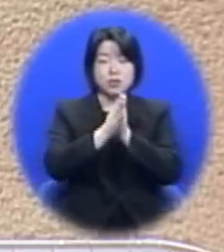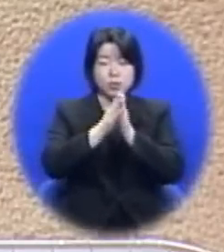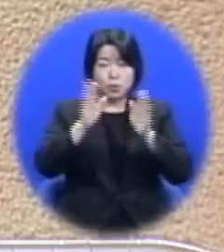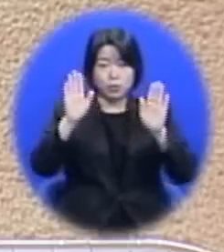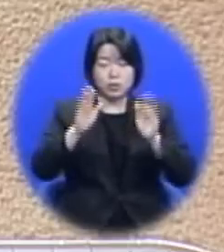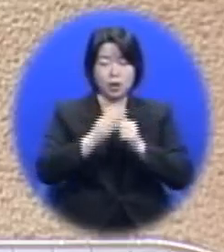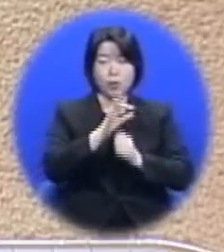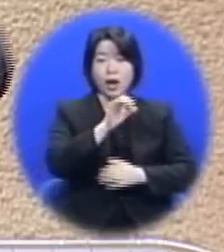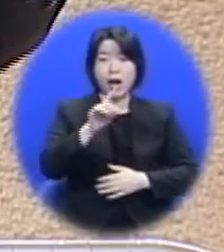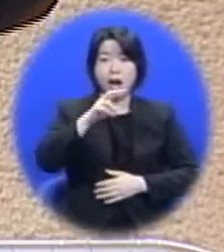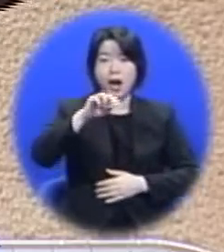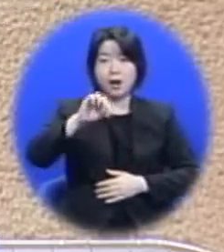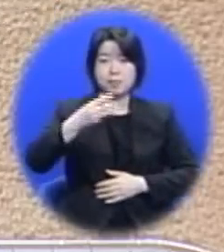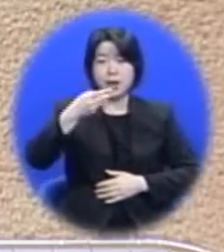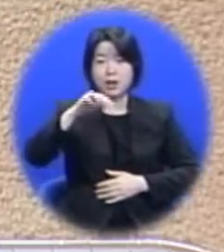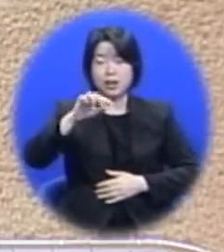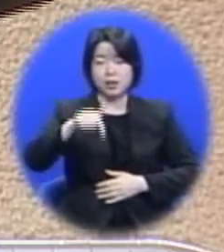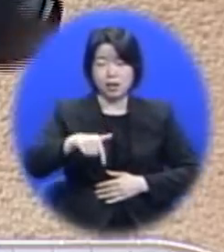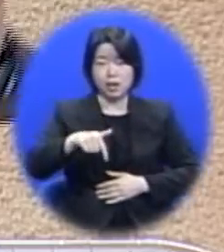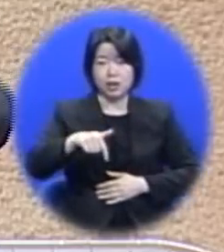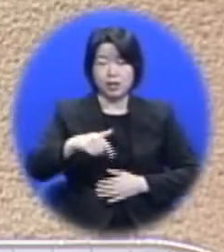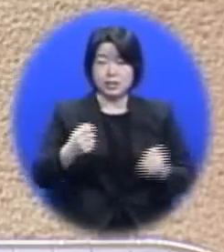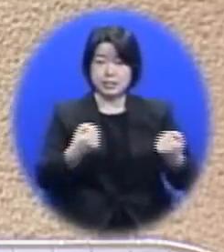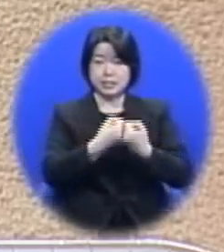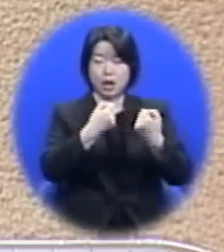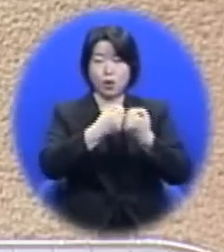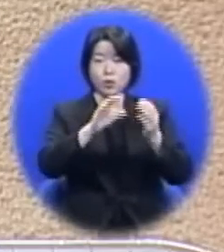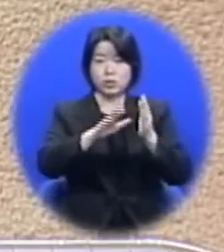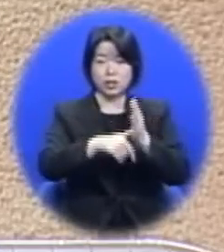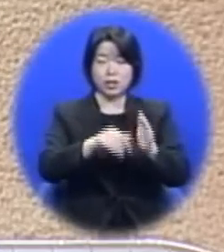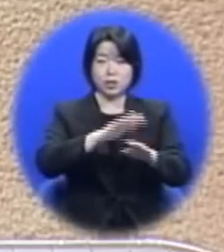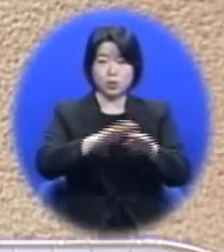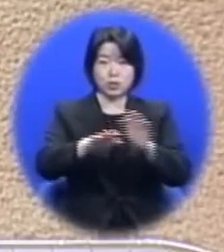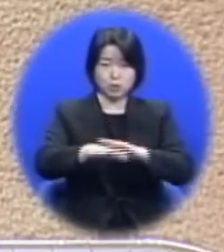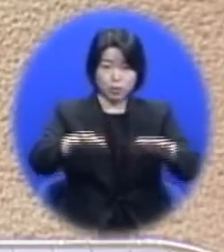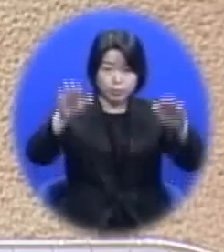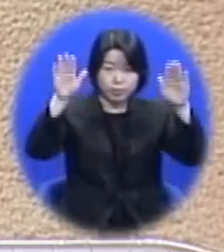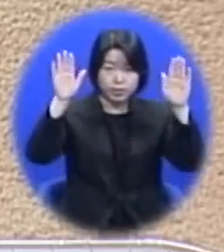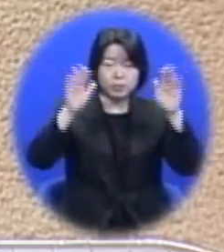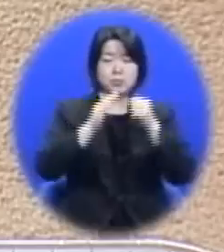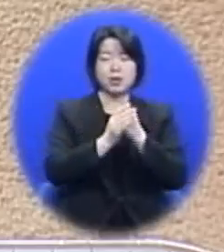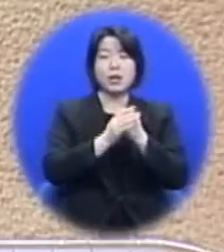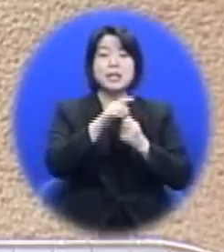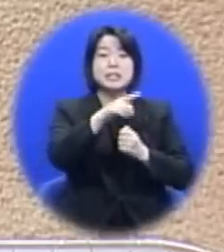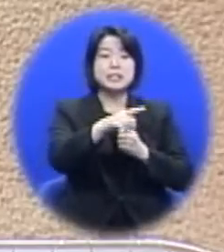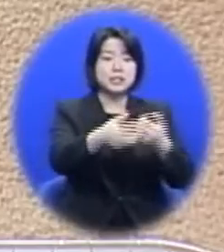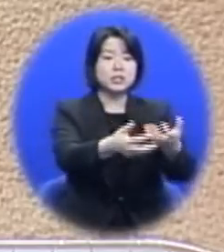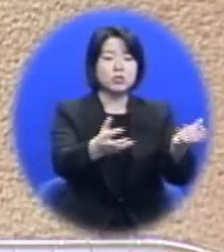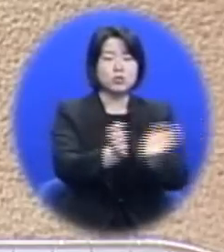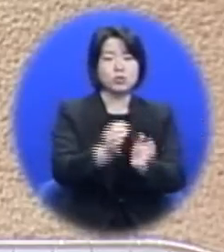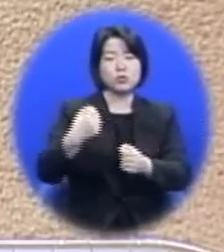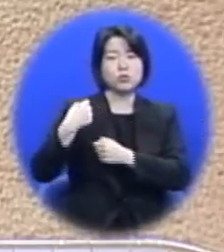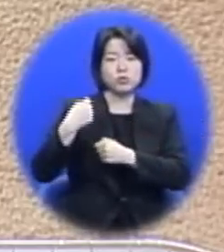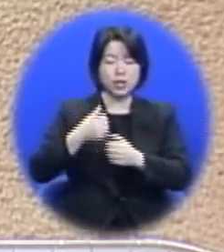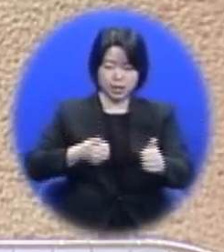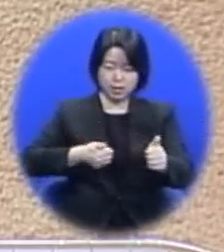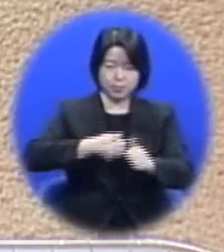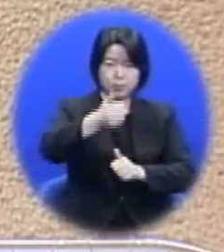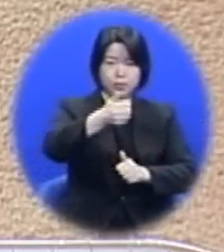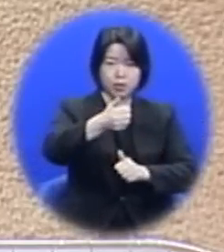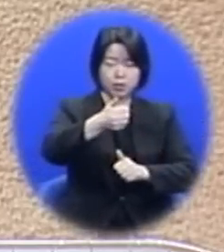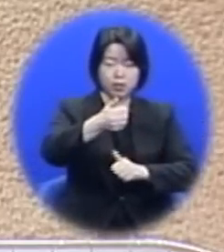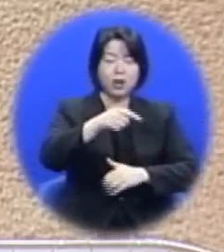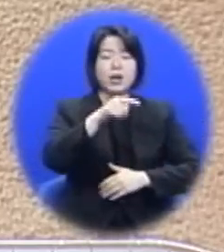때 모세가 산에서 손을 들면 그러면 여호수아 군대가 이겼습니다. 그걸